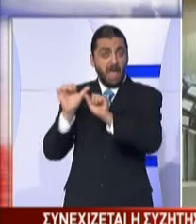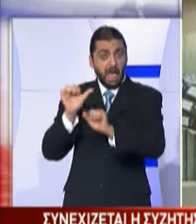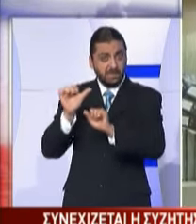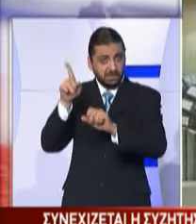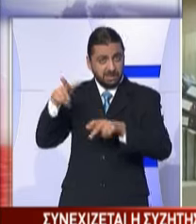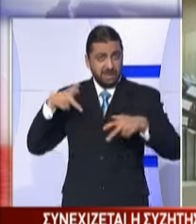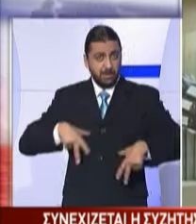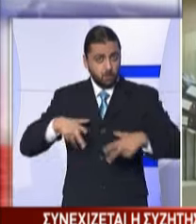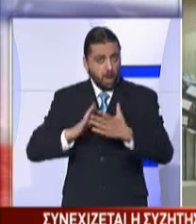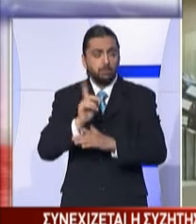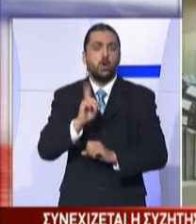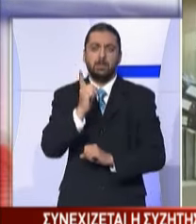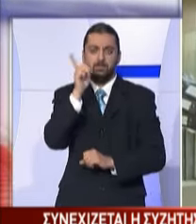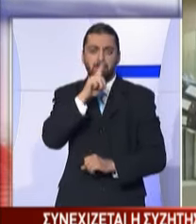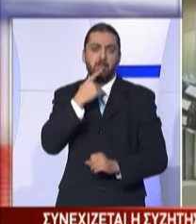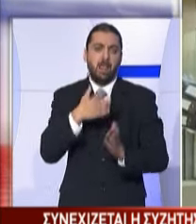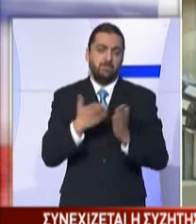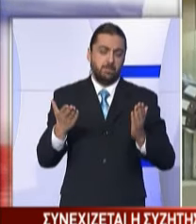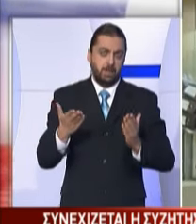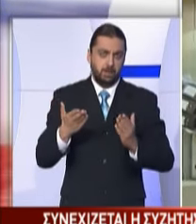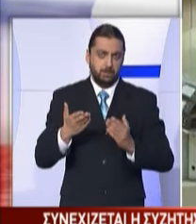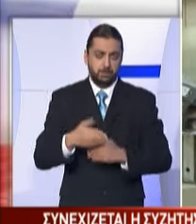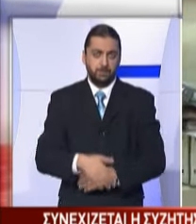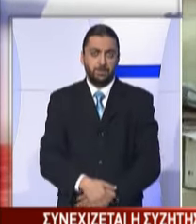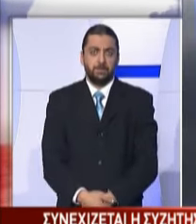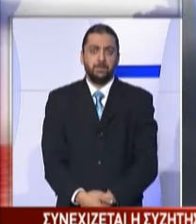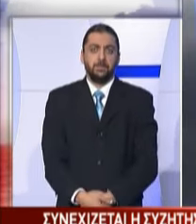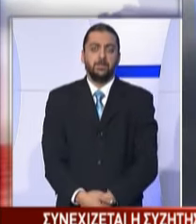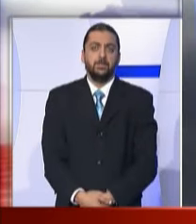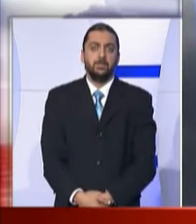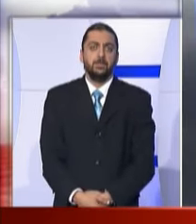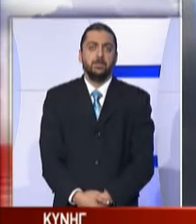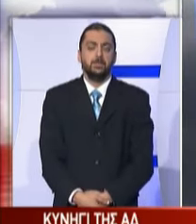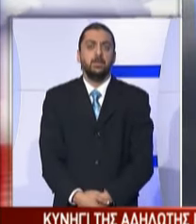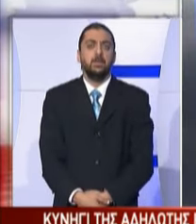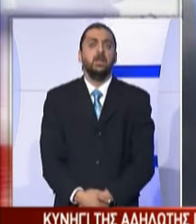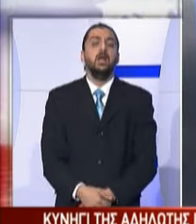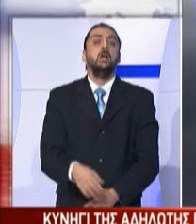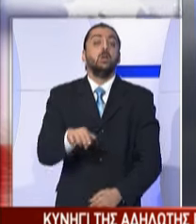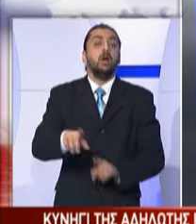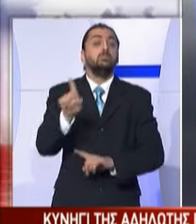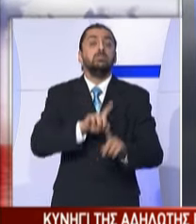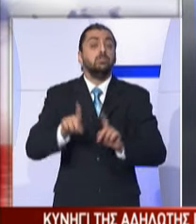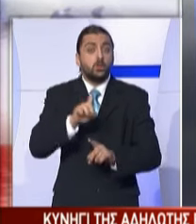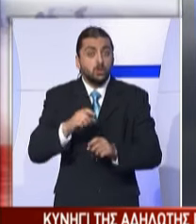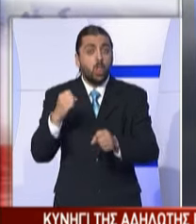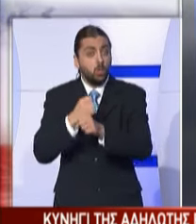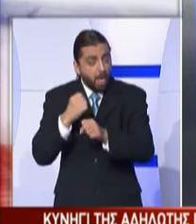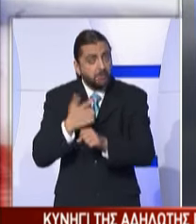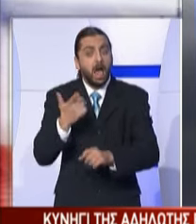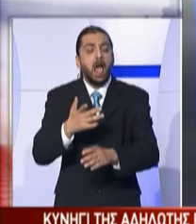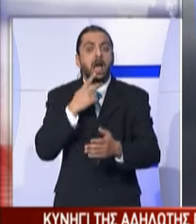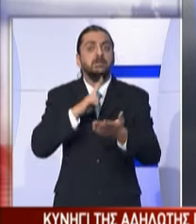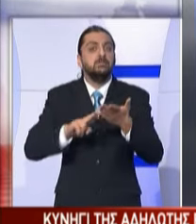άρση της αναστολής. Στο κυνήγι της αδήλωτης εργασίας μπαίνει και η οικονομική